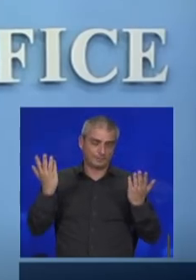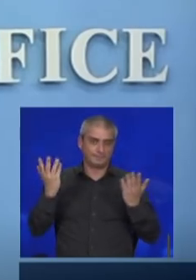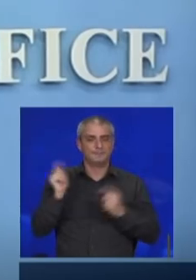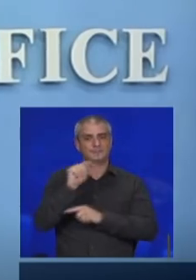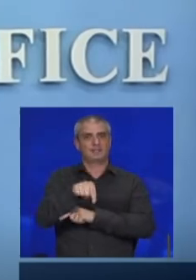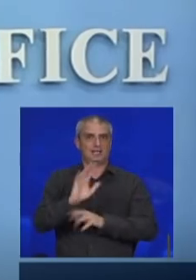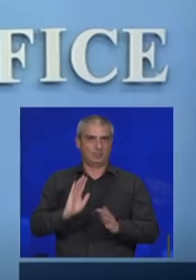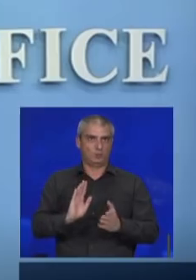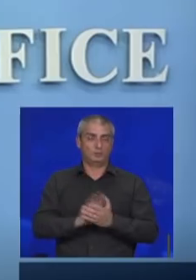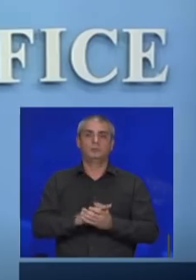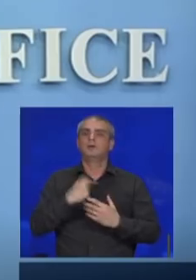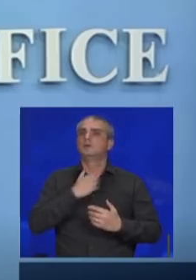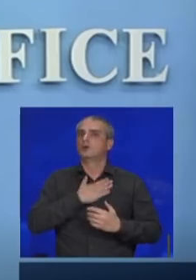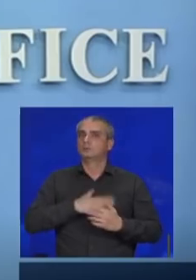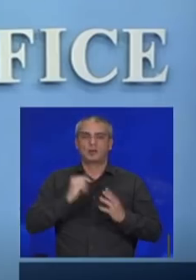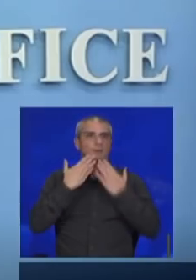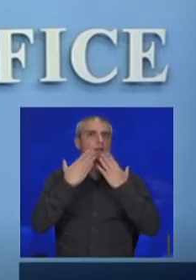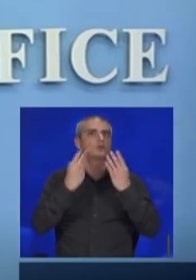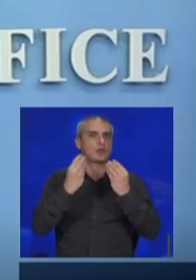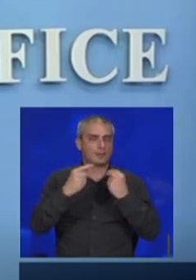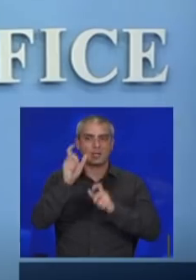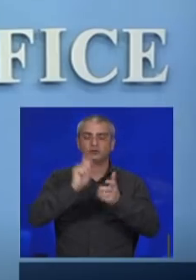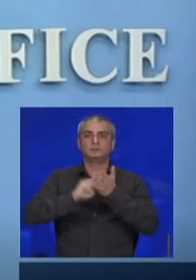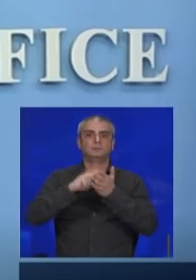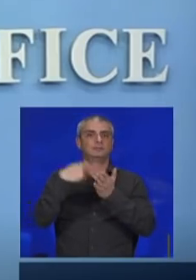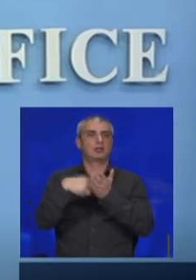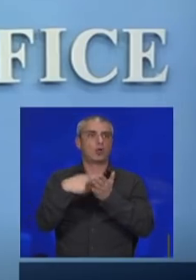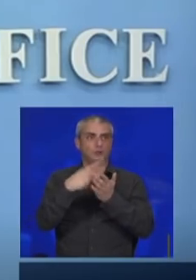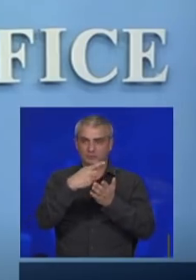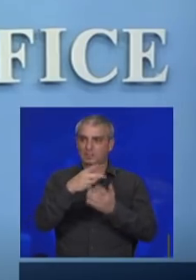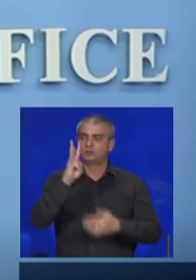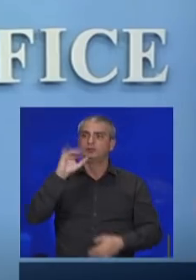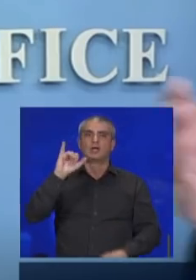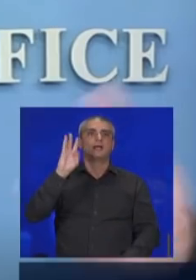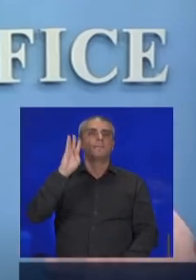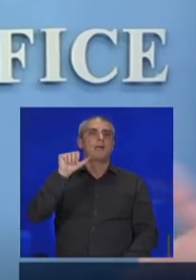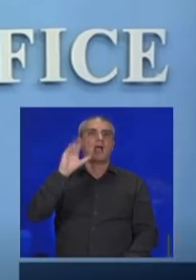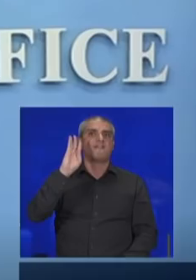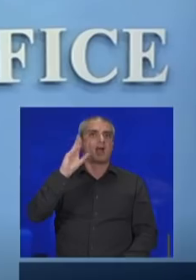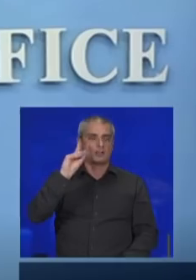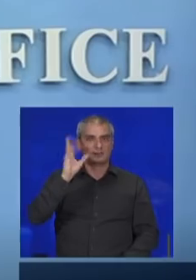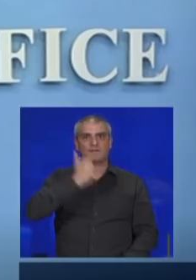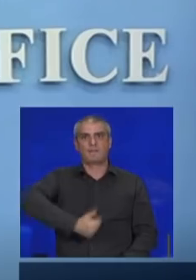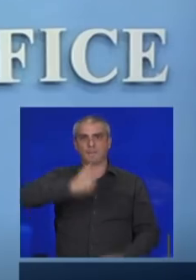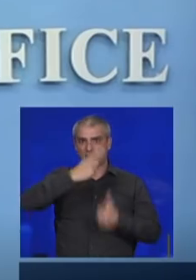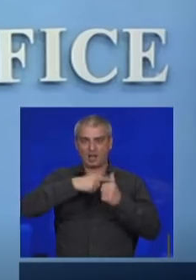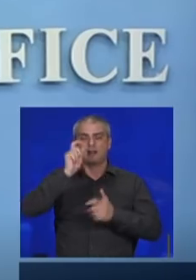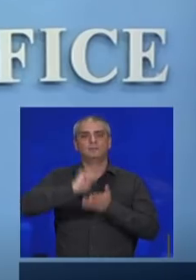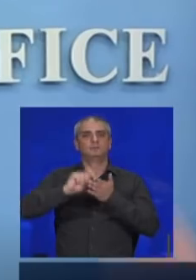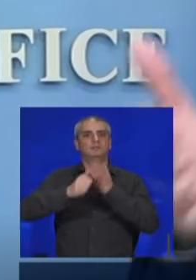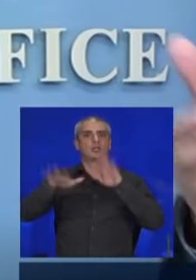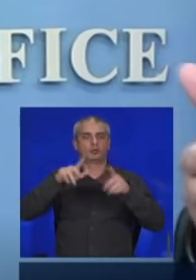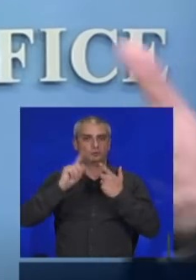אני רוצה גם להודות לאנשי משרד האוצר, שי בעבד, המנכ״ל, אנשי משרד ראש הממשלה, המועצה